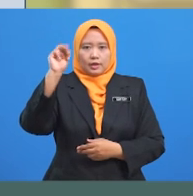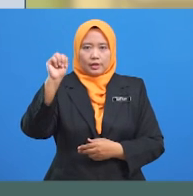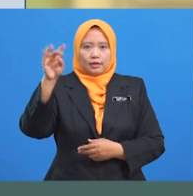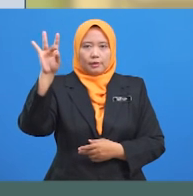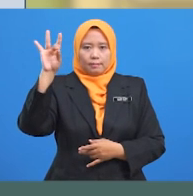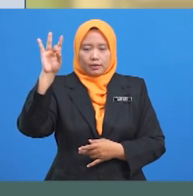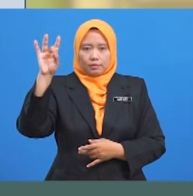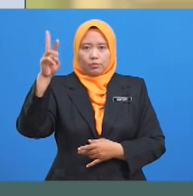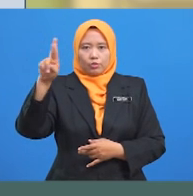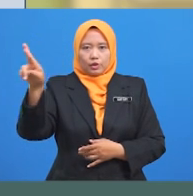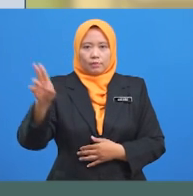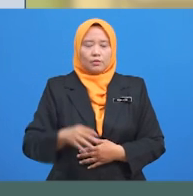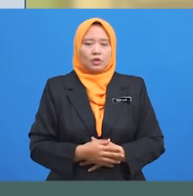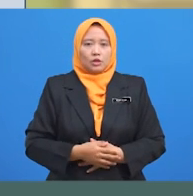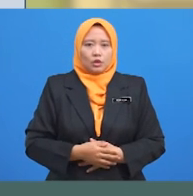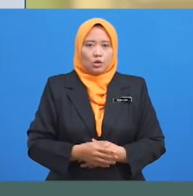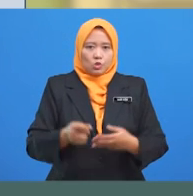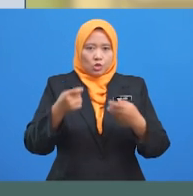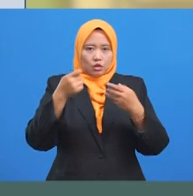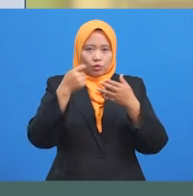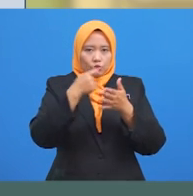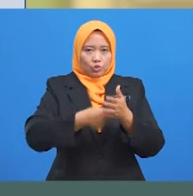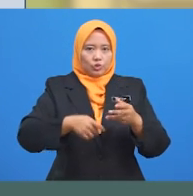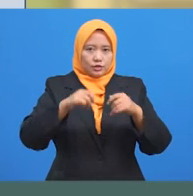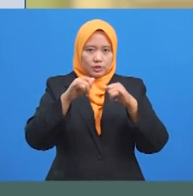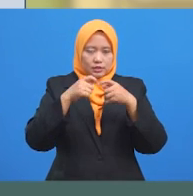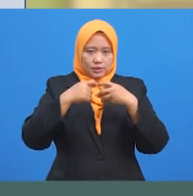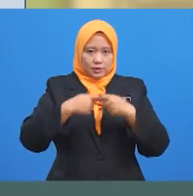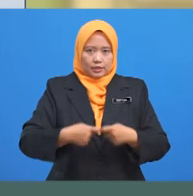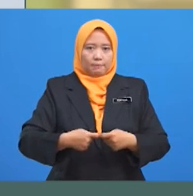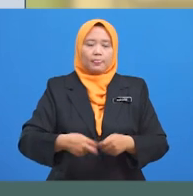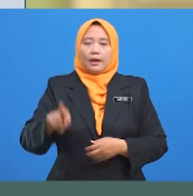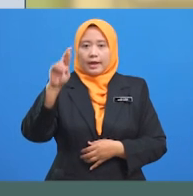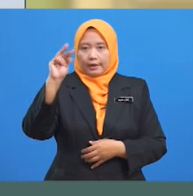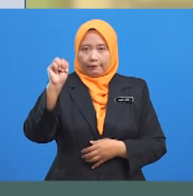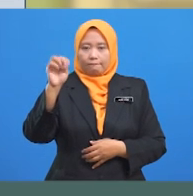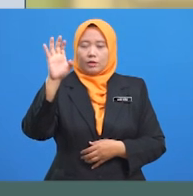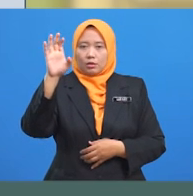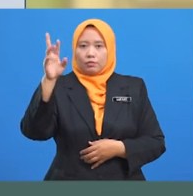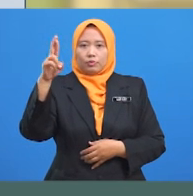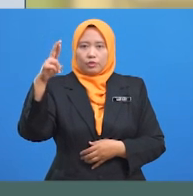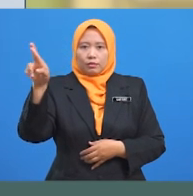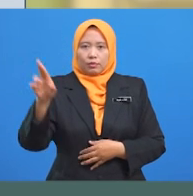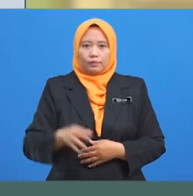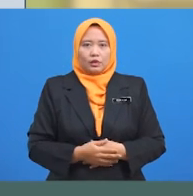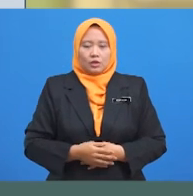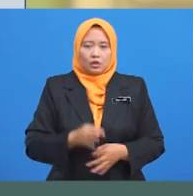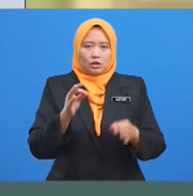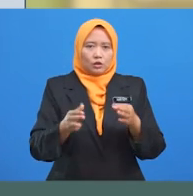RM50,000. Jika firma membuat keputusan untuk berhenti operasi, kerugian yang ditanggung